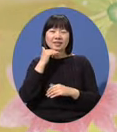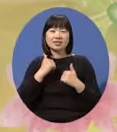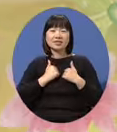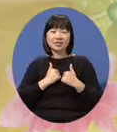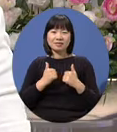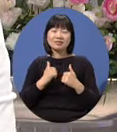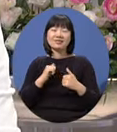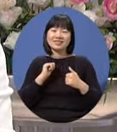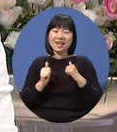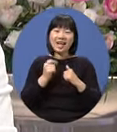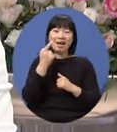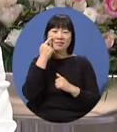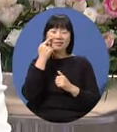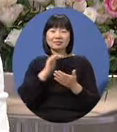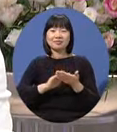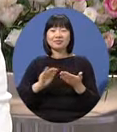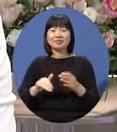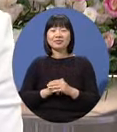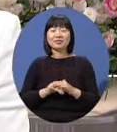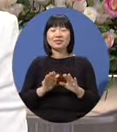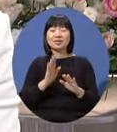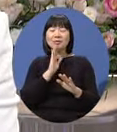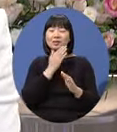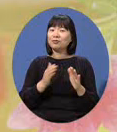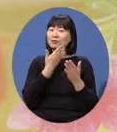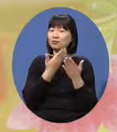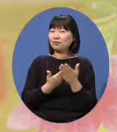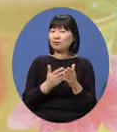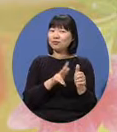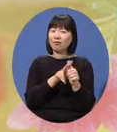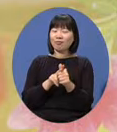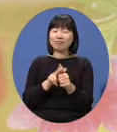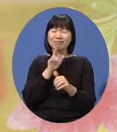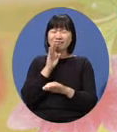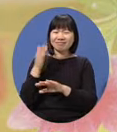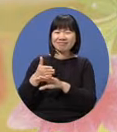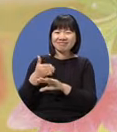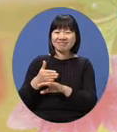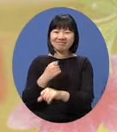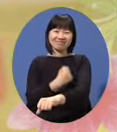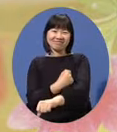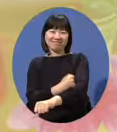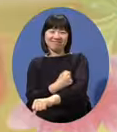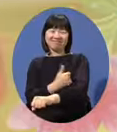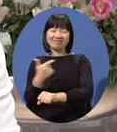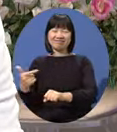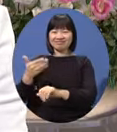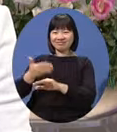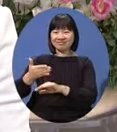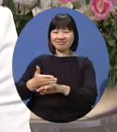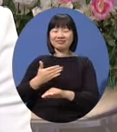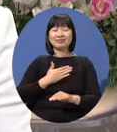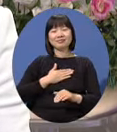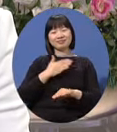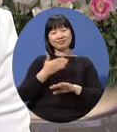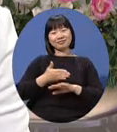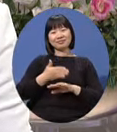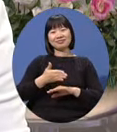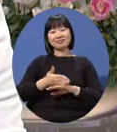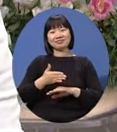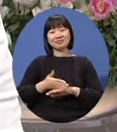현서 달려볼게요. 네, 네. 아, 오늘 정말 소중한 정보까지 정말 감사합니다. 오늘 네. 수고하셨습니다. 아유, 감사합니다. 저도 감사합니다.